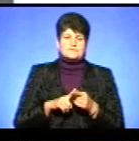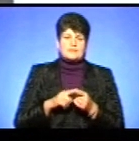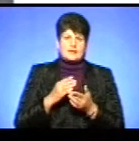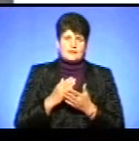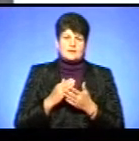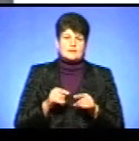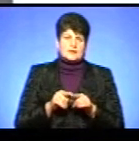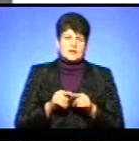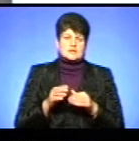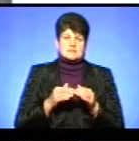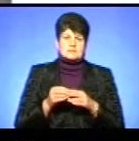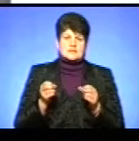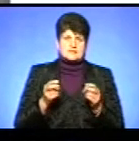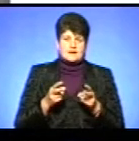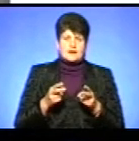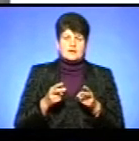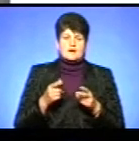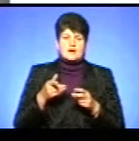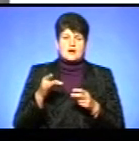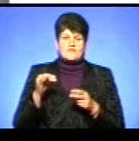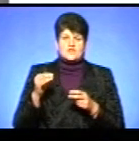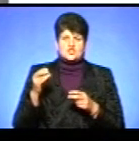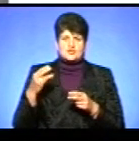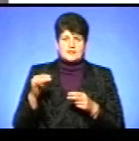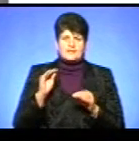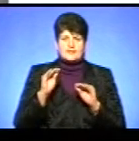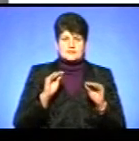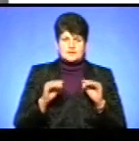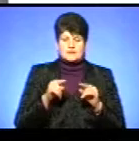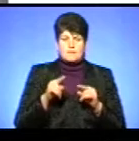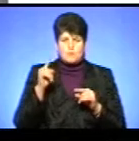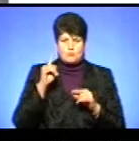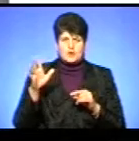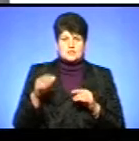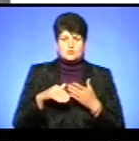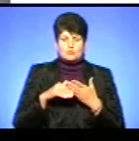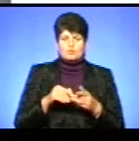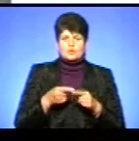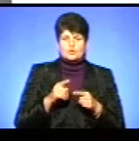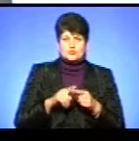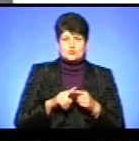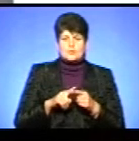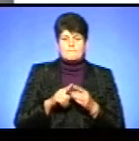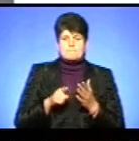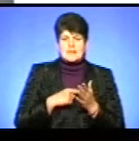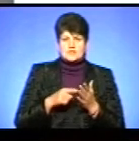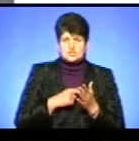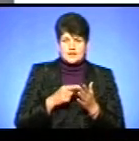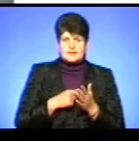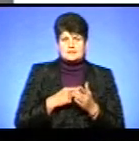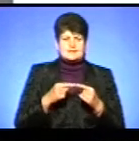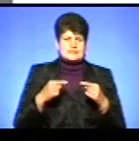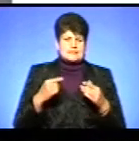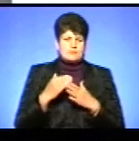така спеціальність, як графічний дизайн, вона зараз дуже популярна. І за допомогою цього графічного планшету і за допомогою